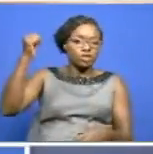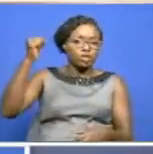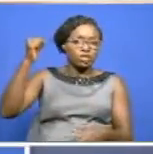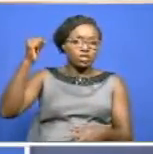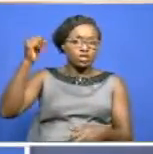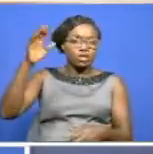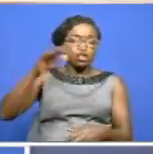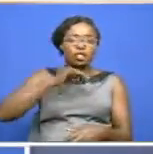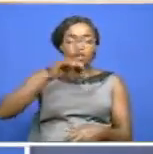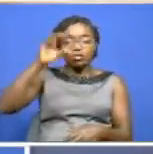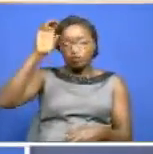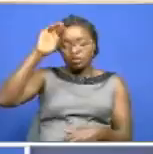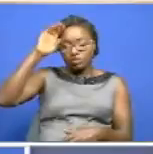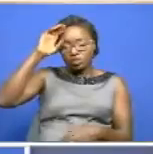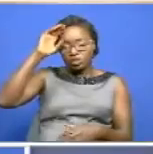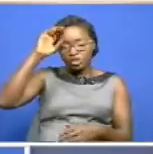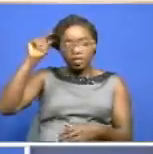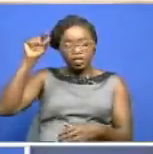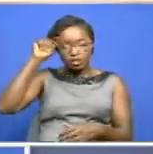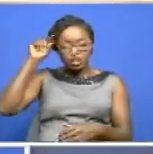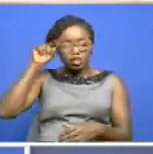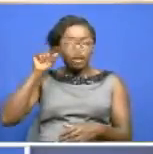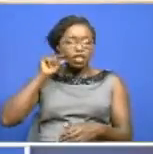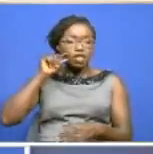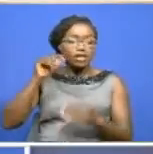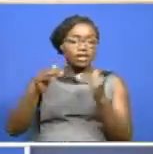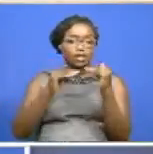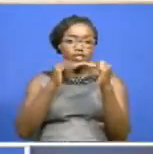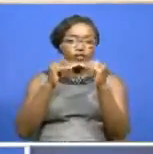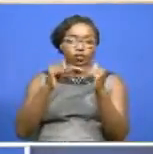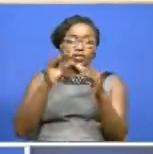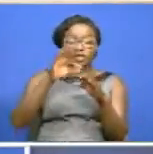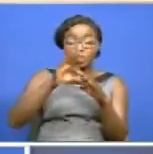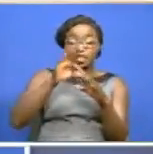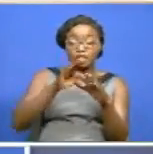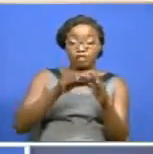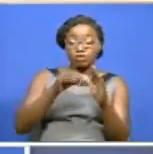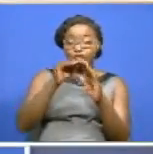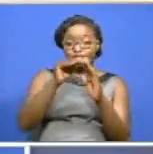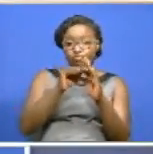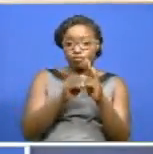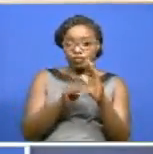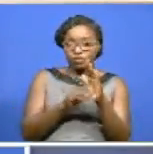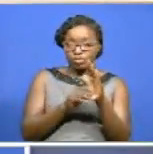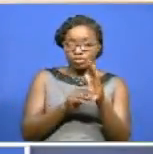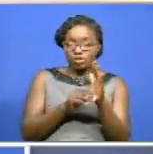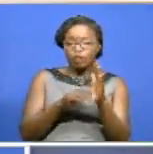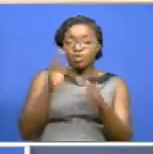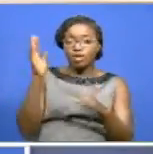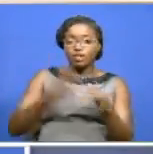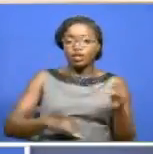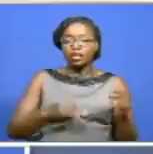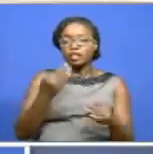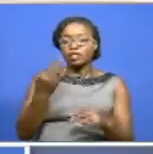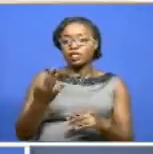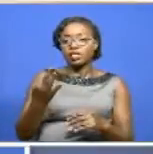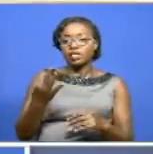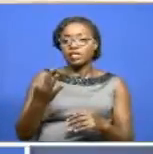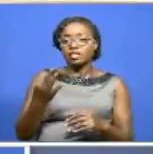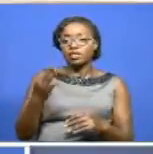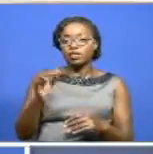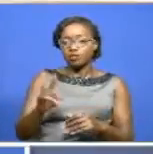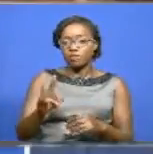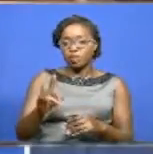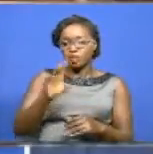visivyozingatia sheria ya usawa wa jinsia kwenye orodha zake za uteuzi, inayoashiria kusiwe na zaidi ya theluthi moja ya